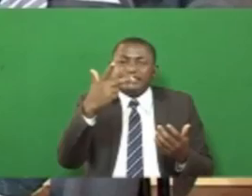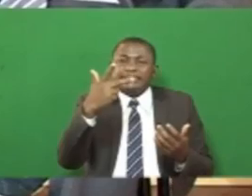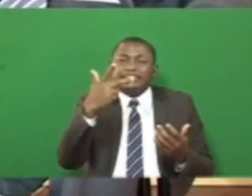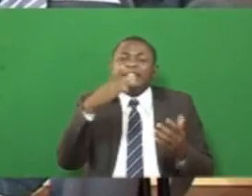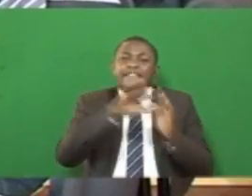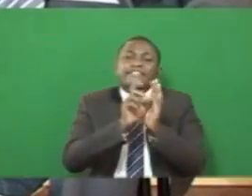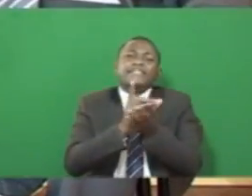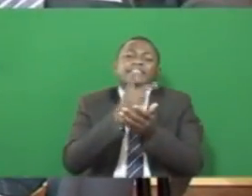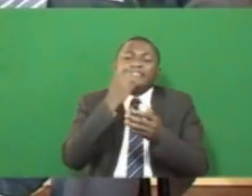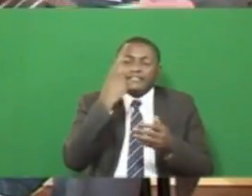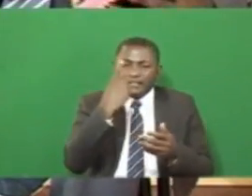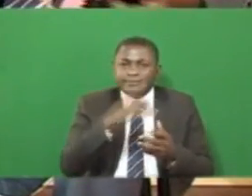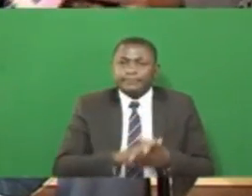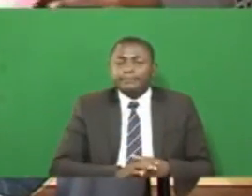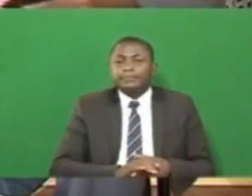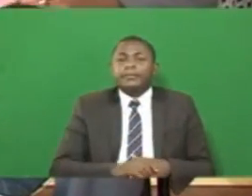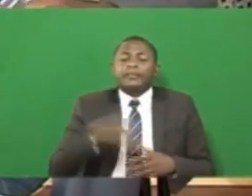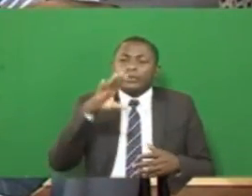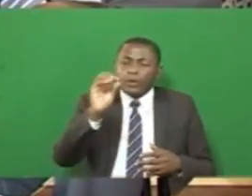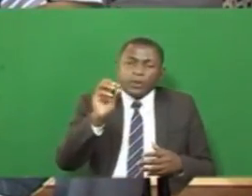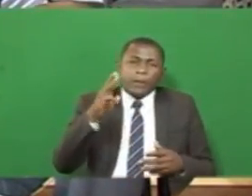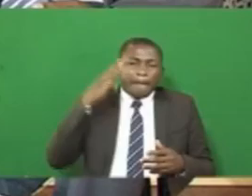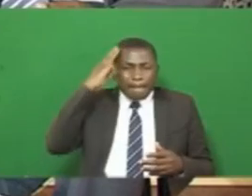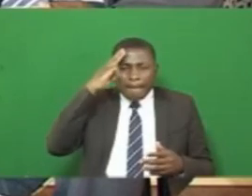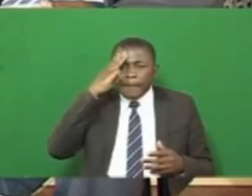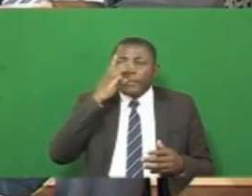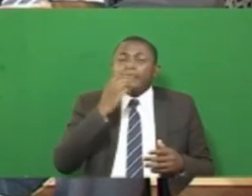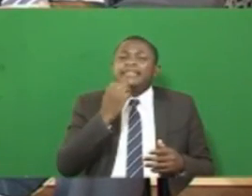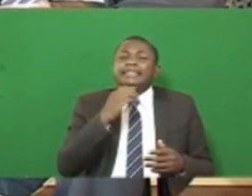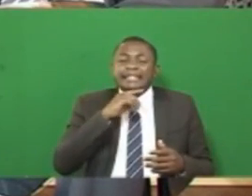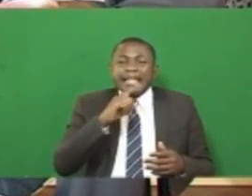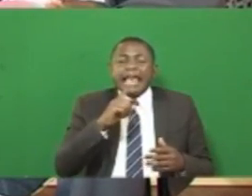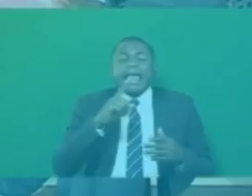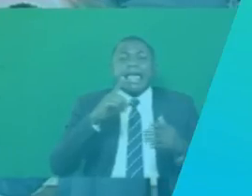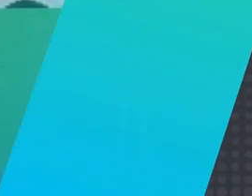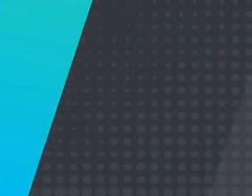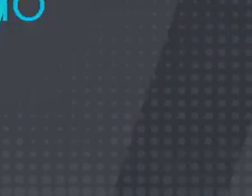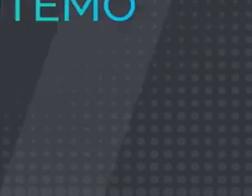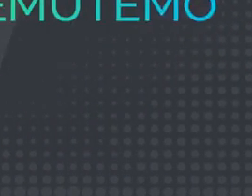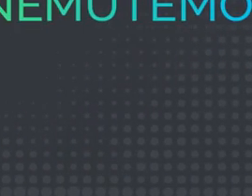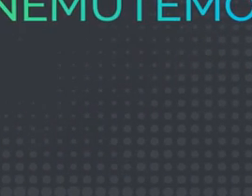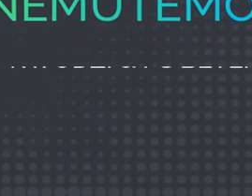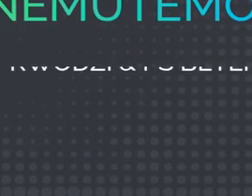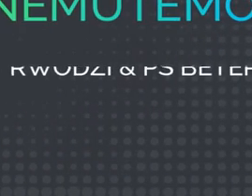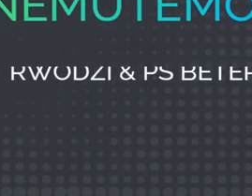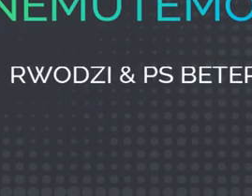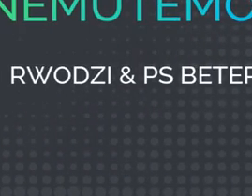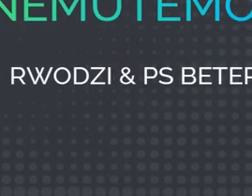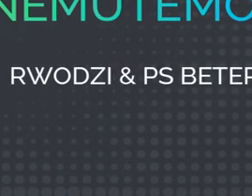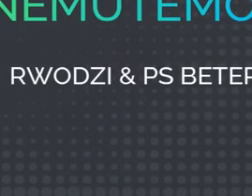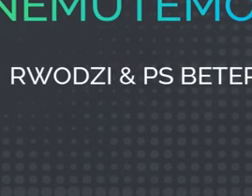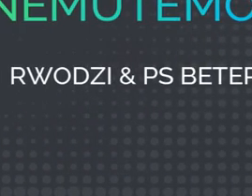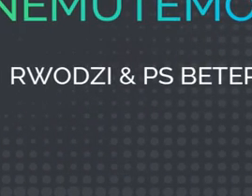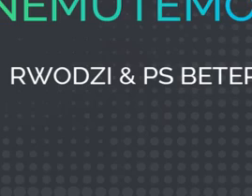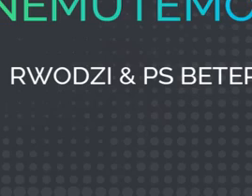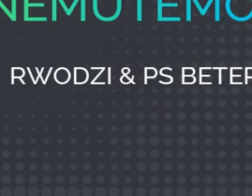pamurairo Right. Saka anoti murairo achireva Old Testament. Alright. Ande pana vakorinde vekutanga 9 verse ya